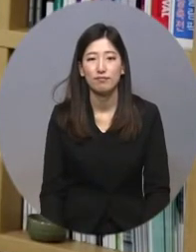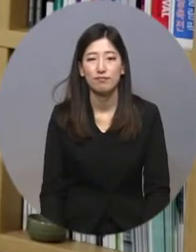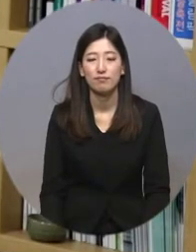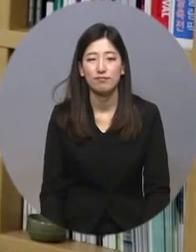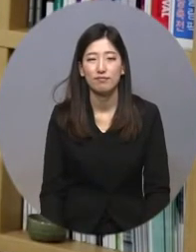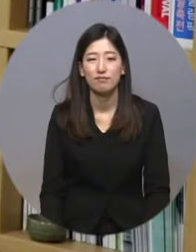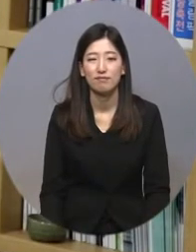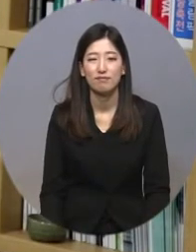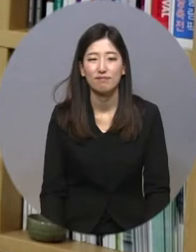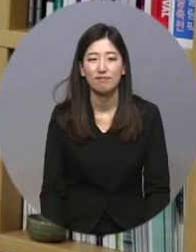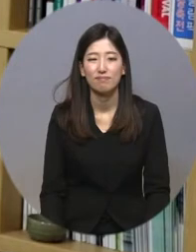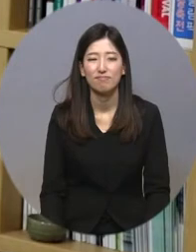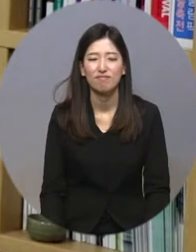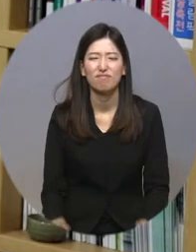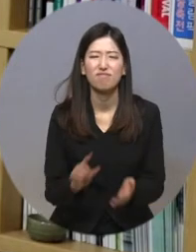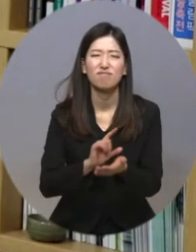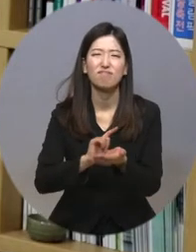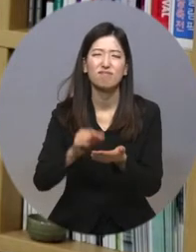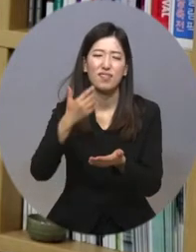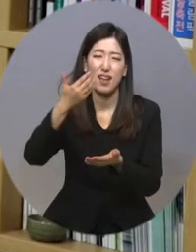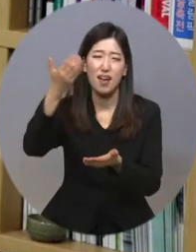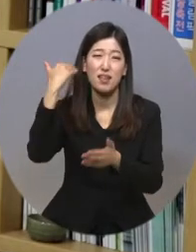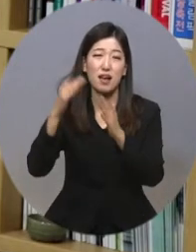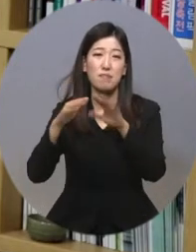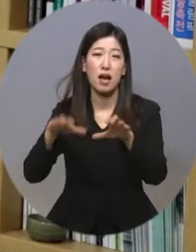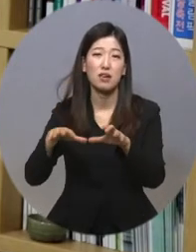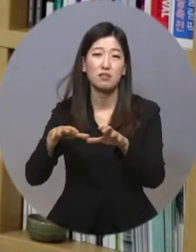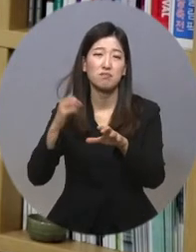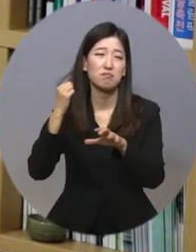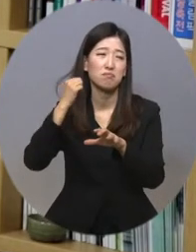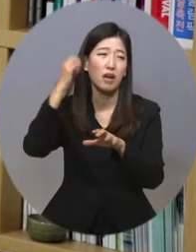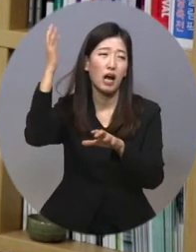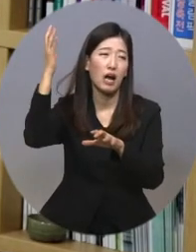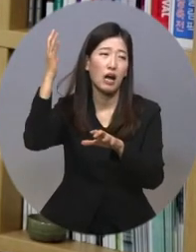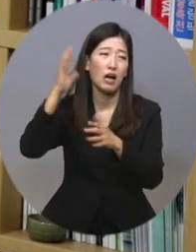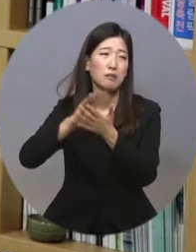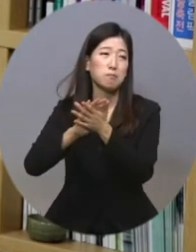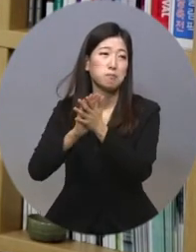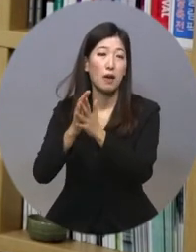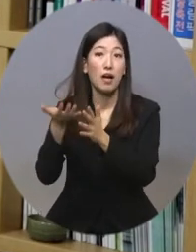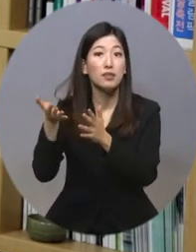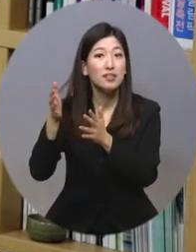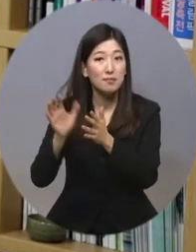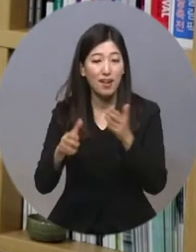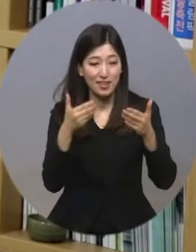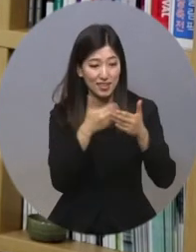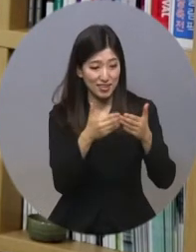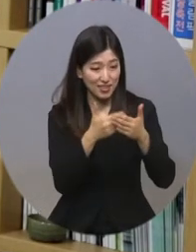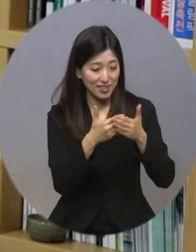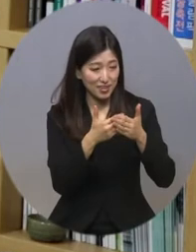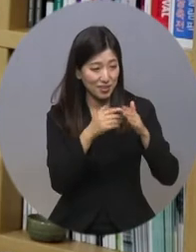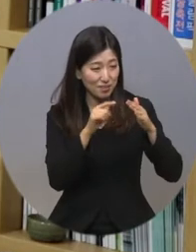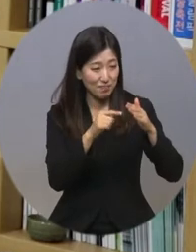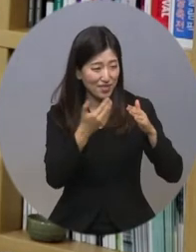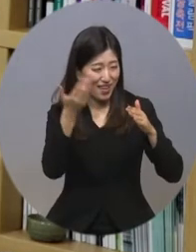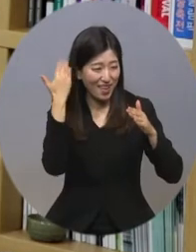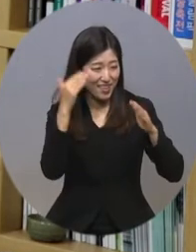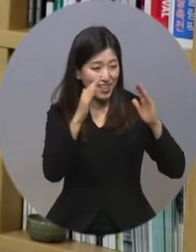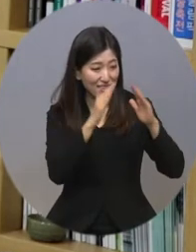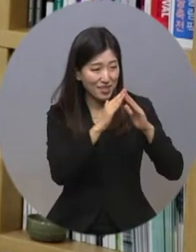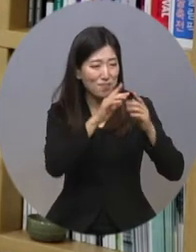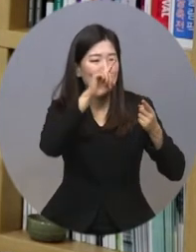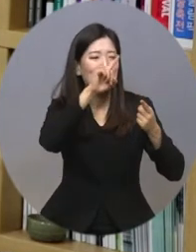고향 마을은 변해가고 잊혀지기도 하지만 작가의 마음이 남겨놓은 그림 속 고향은 늘 그 자리에